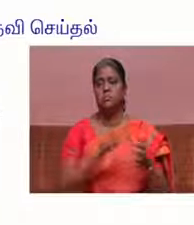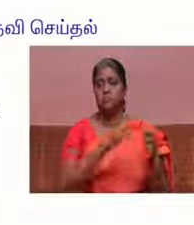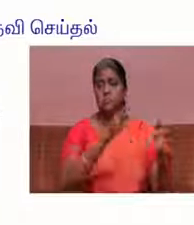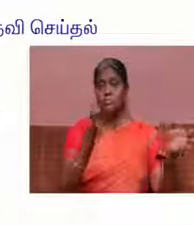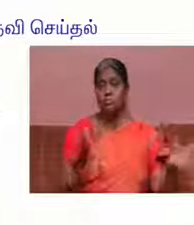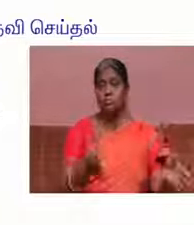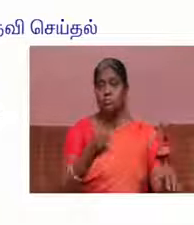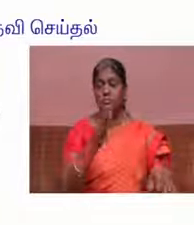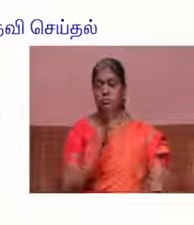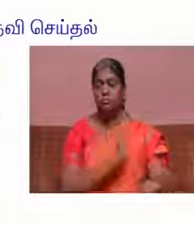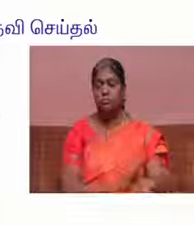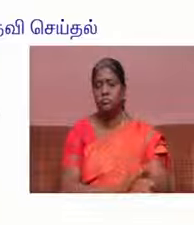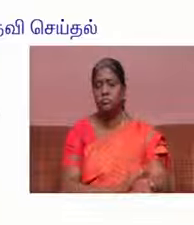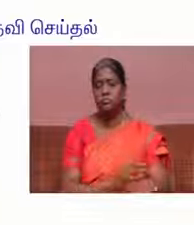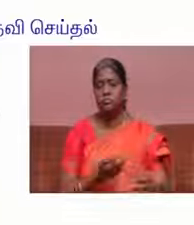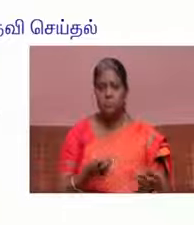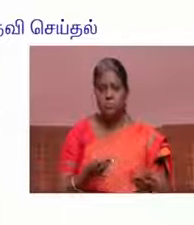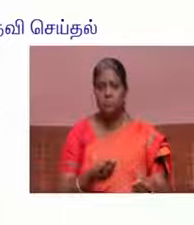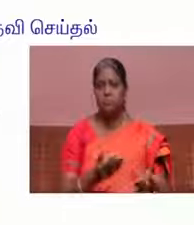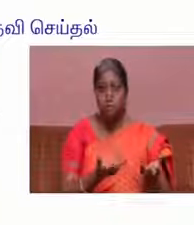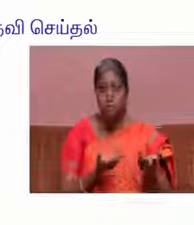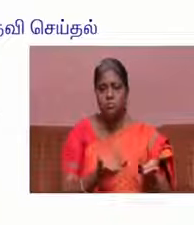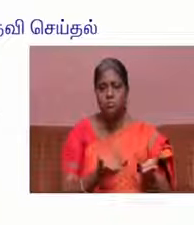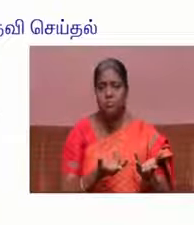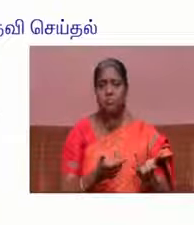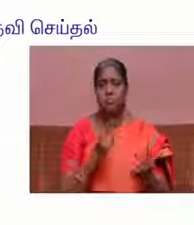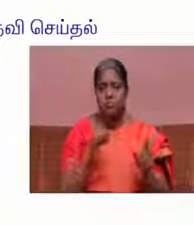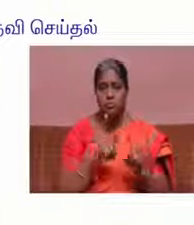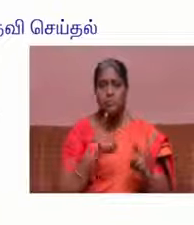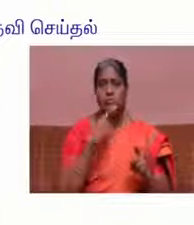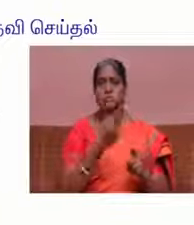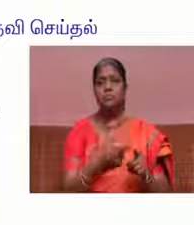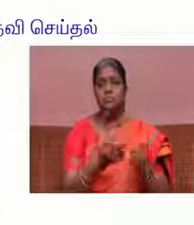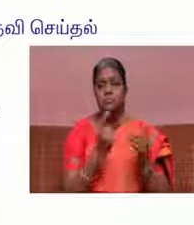அவர்களை தொட்டு உதவி வேண்டுமா என்று கேட்க வேண்டும்.